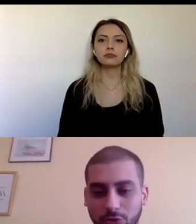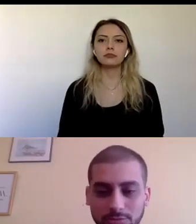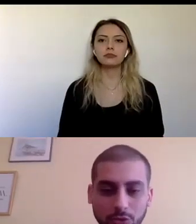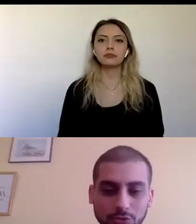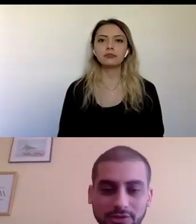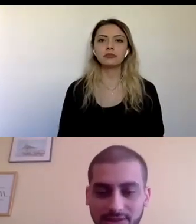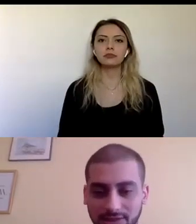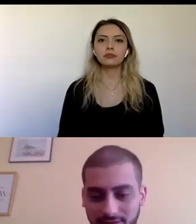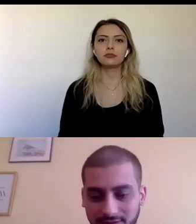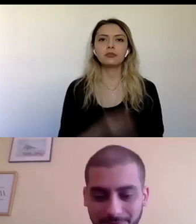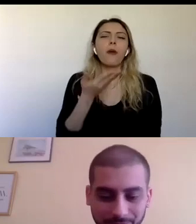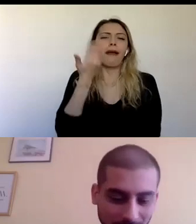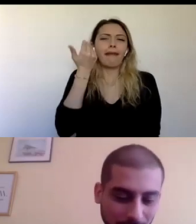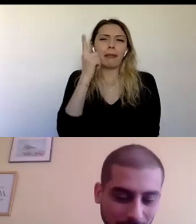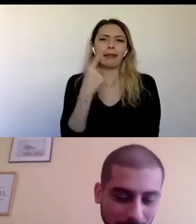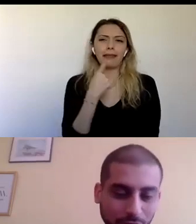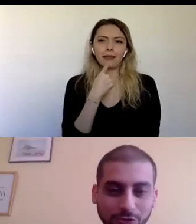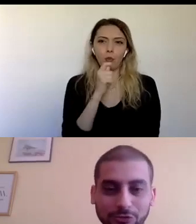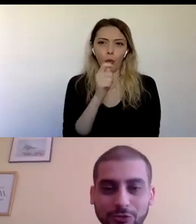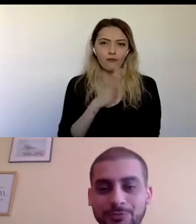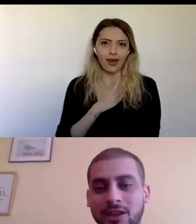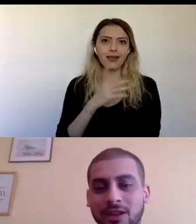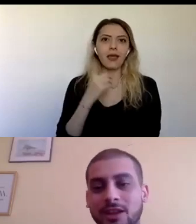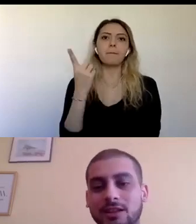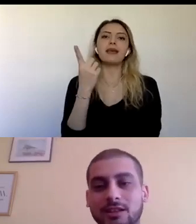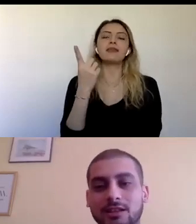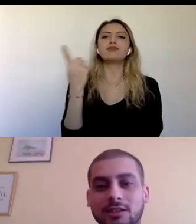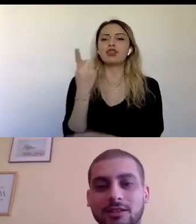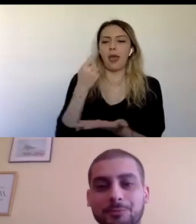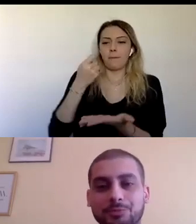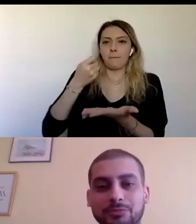ödemiyorsanız oradaki ürün sizsiniz gibi bir durum söz konusu.